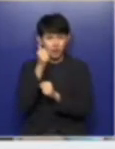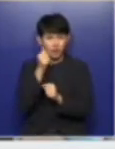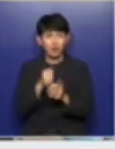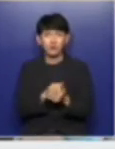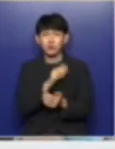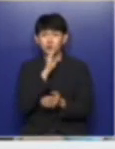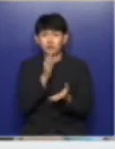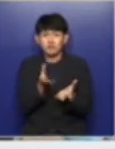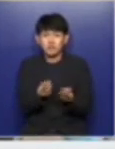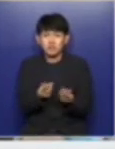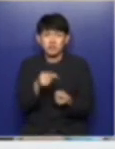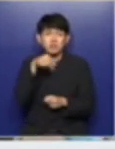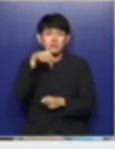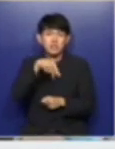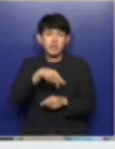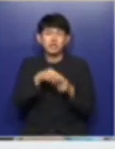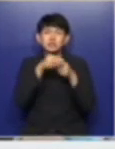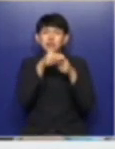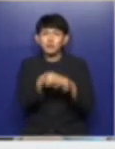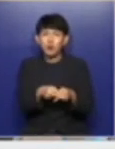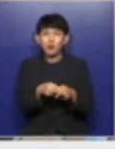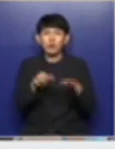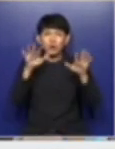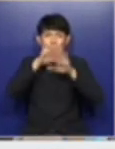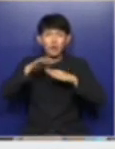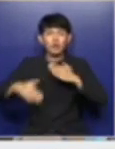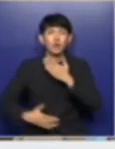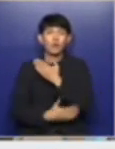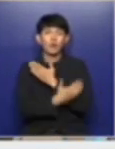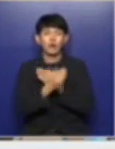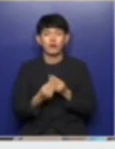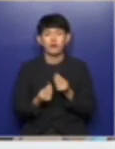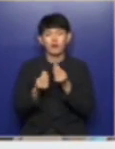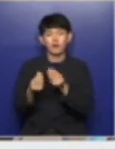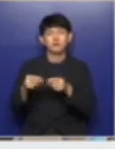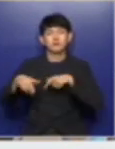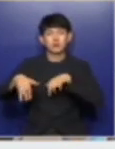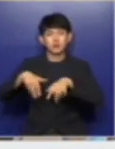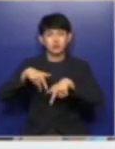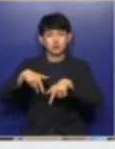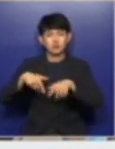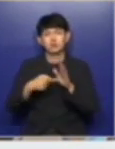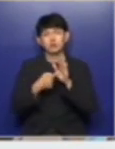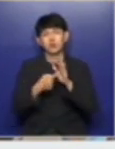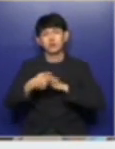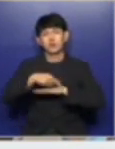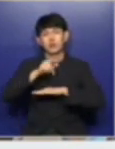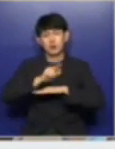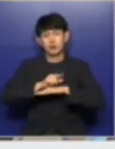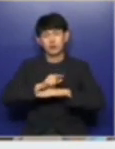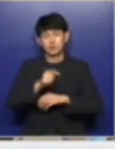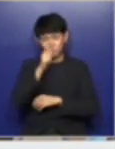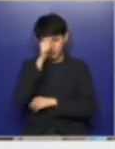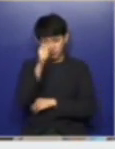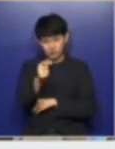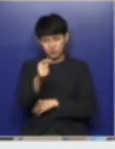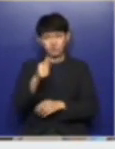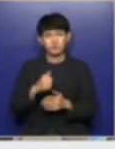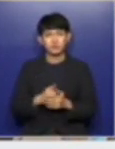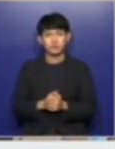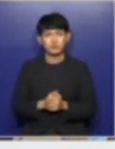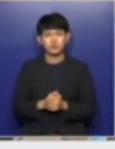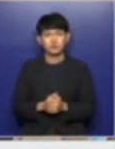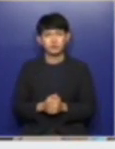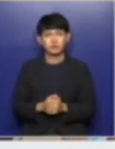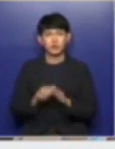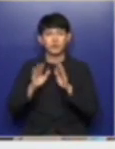ะอย่างนี้มีกฎหมายเฉพาะอย่างนี้อันนี้คือโอกาสของพี่น้องประชาชนผมยกตัวอย่างท่านประธานครับด้วยความเคารพจริงๆครับแล้วก็ฝ